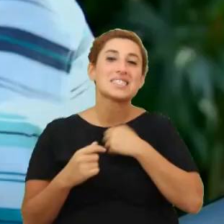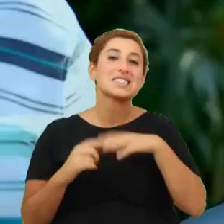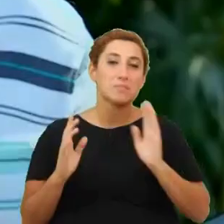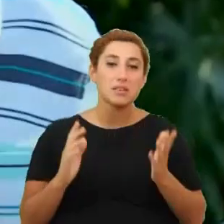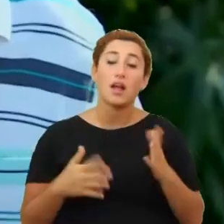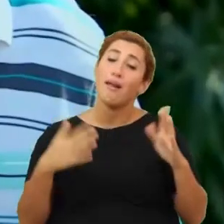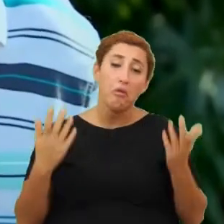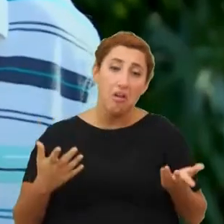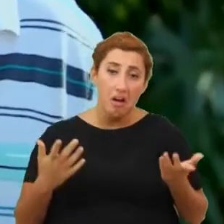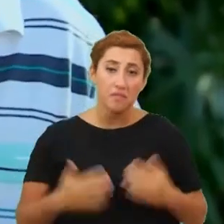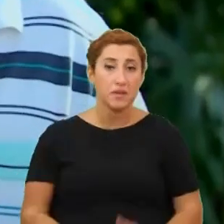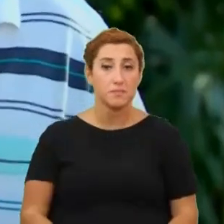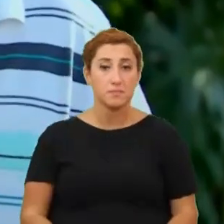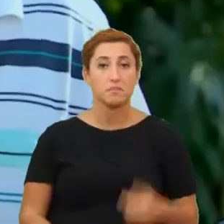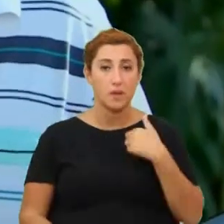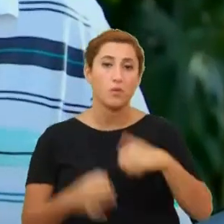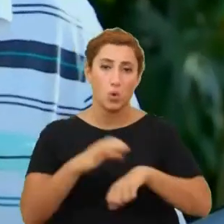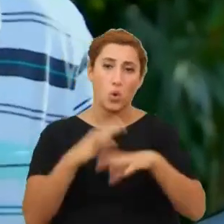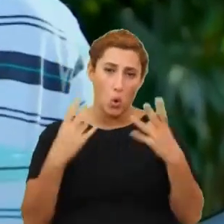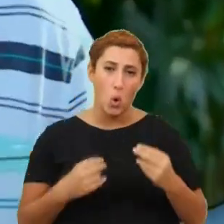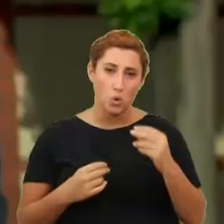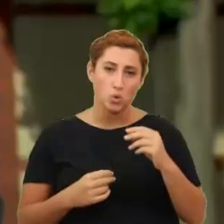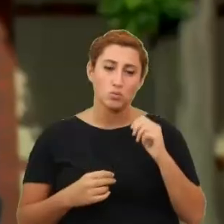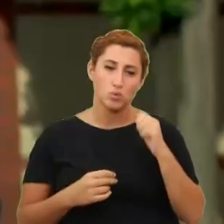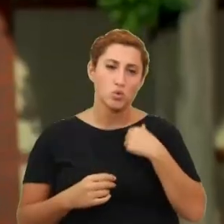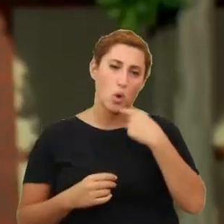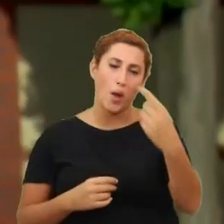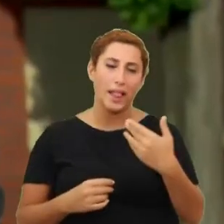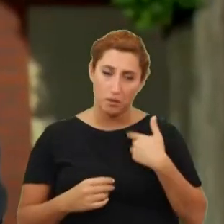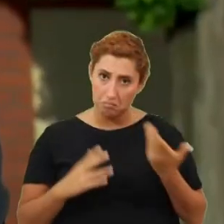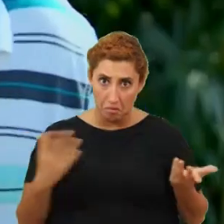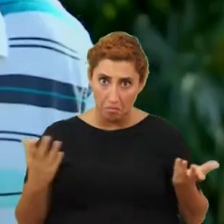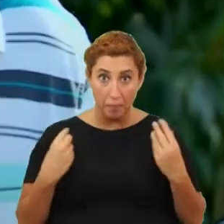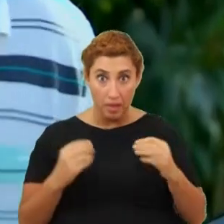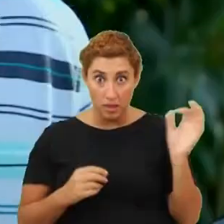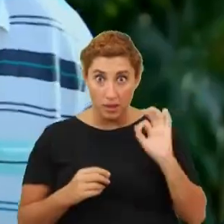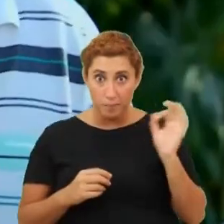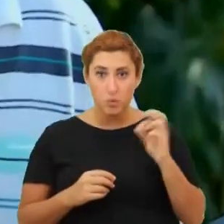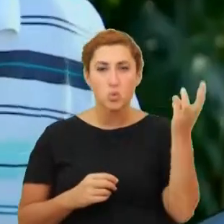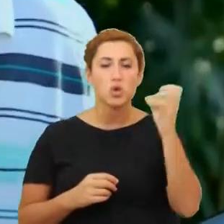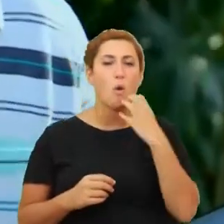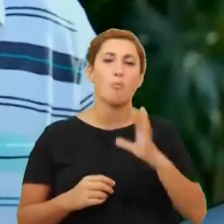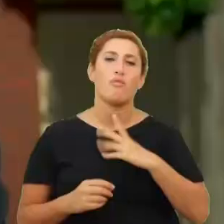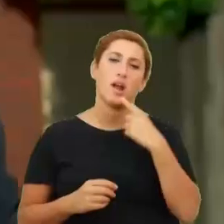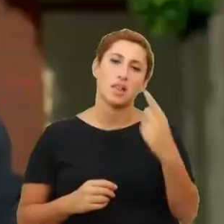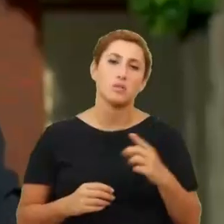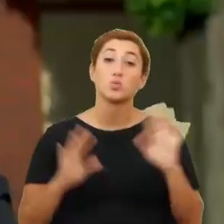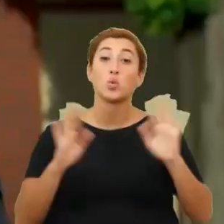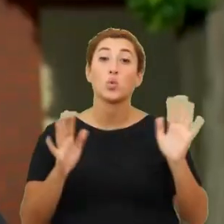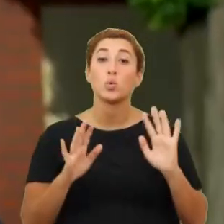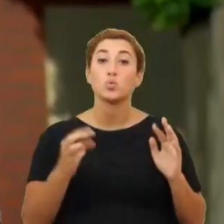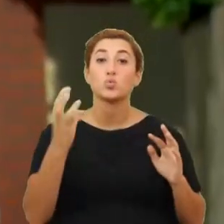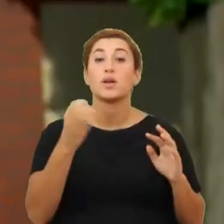kızmazlar. Yani ben de doktor olduğumu söylerim, tamam mı? Ha? İyi değil mi? 3 ay ömrü kaldı deriz. Yok